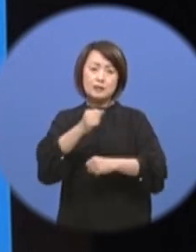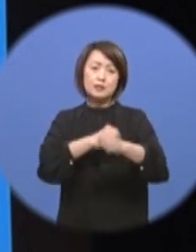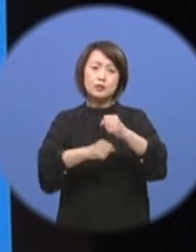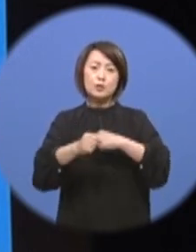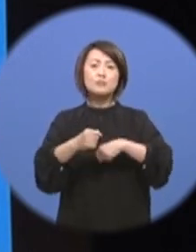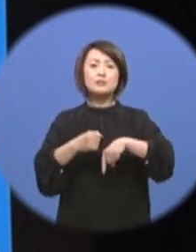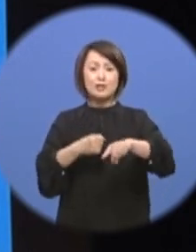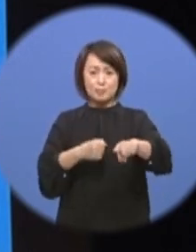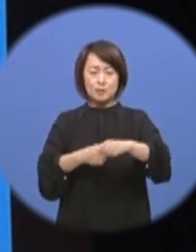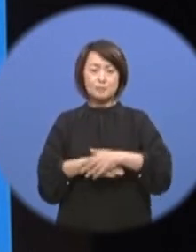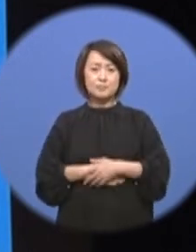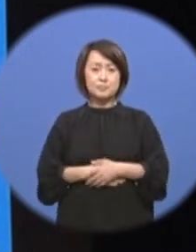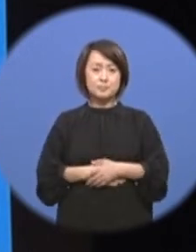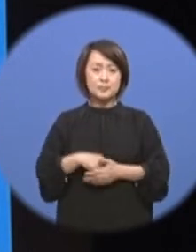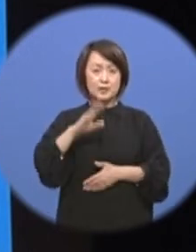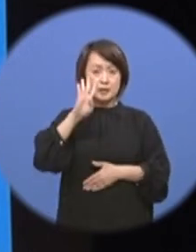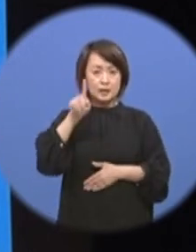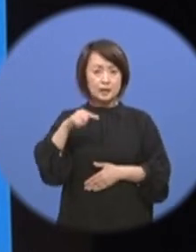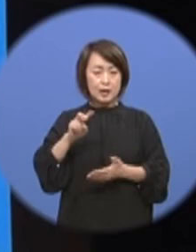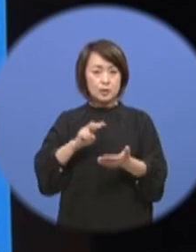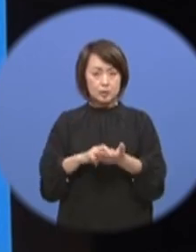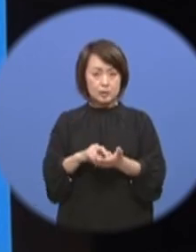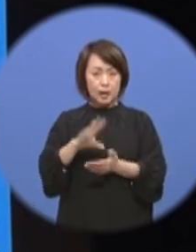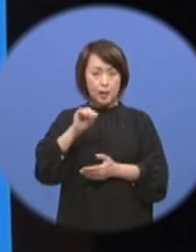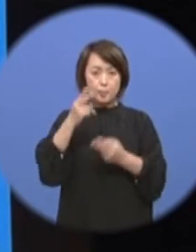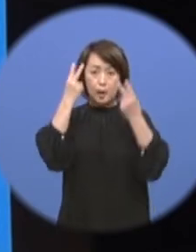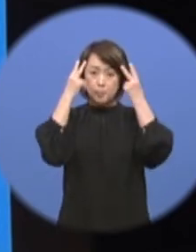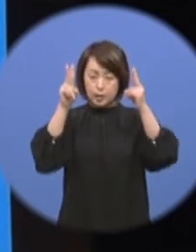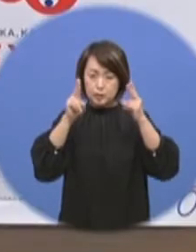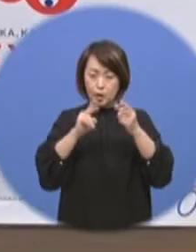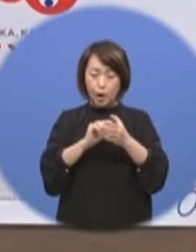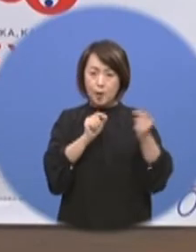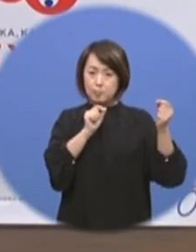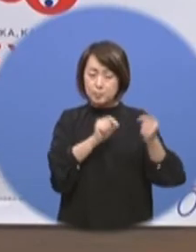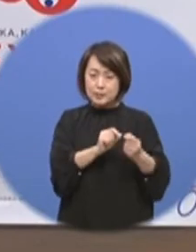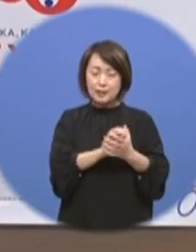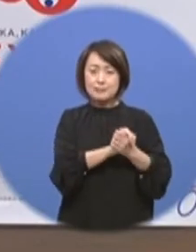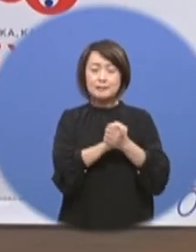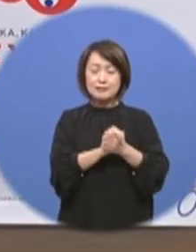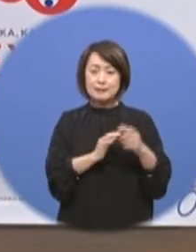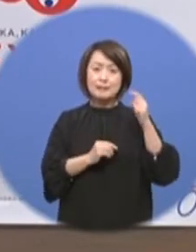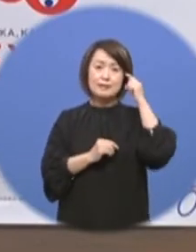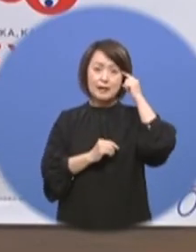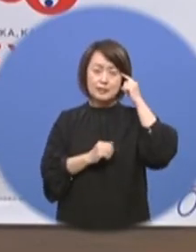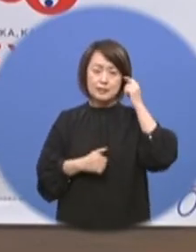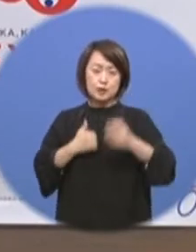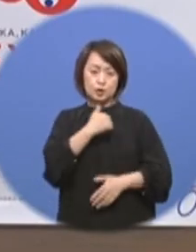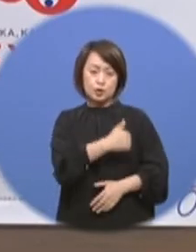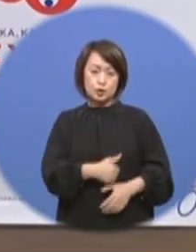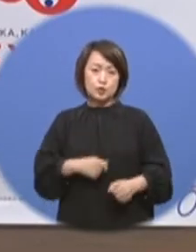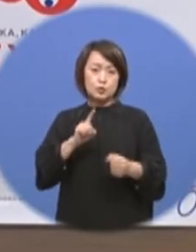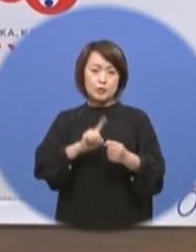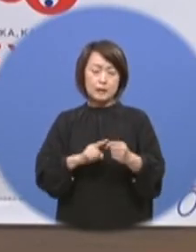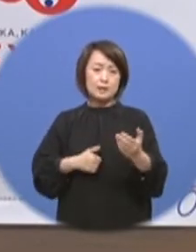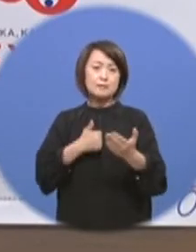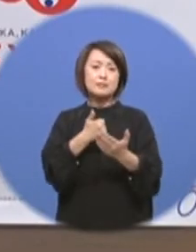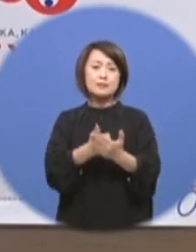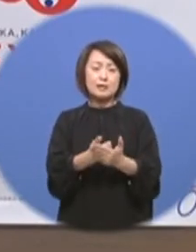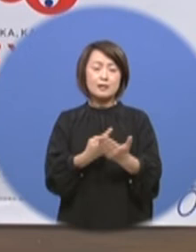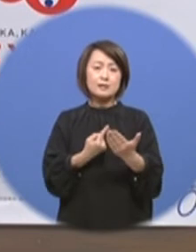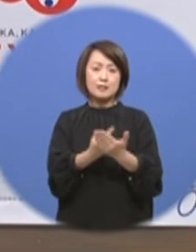ます県としては万博を身近に感じ皆様が主体的に参加していただきたいと思ってい